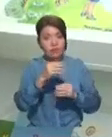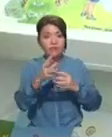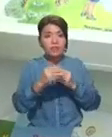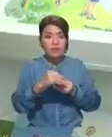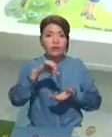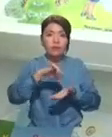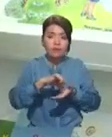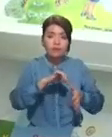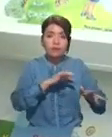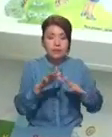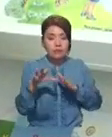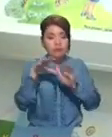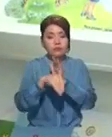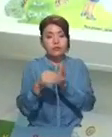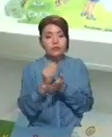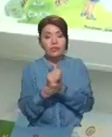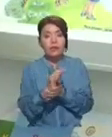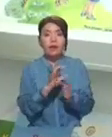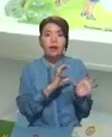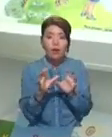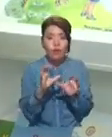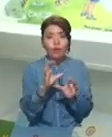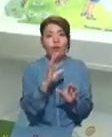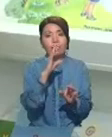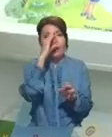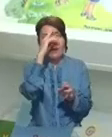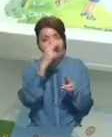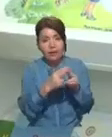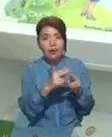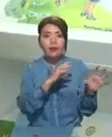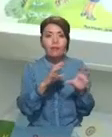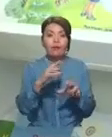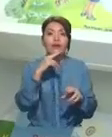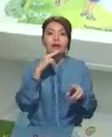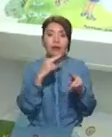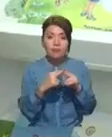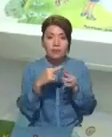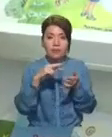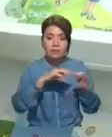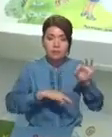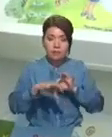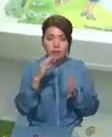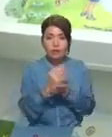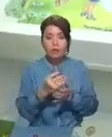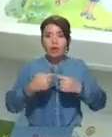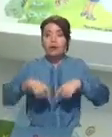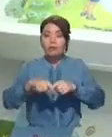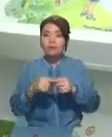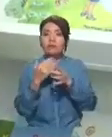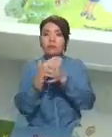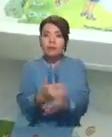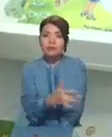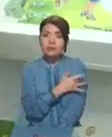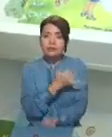қатысады. Оның ішінде біз жаңағы қамқораға қамқорапке жобасы, қоғамға қызмет етемін деген